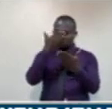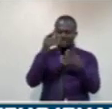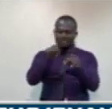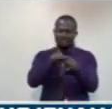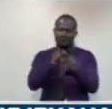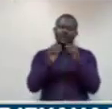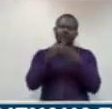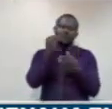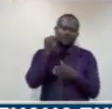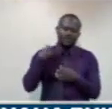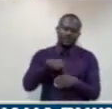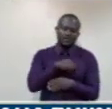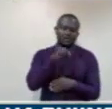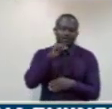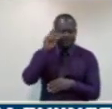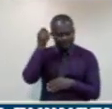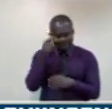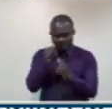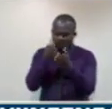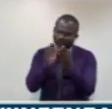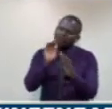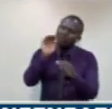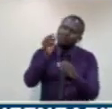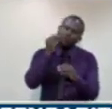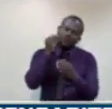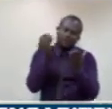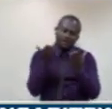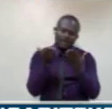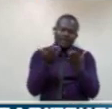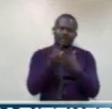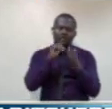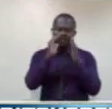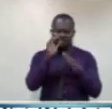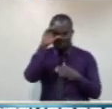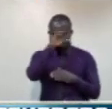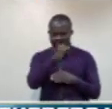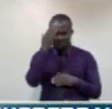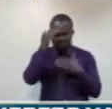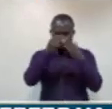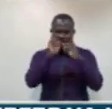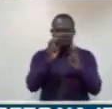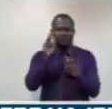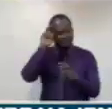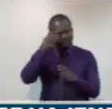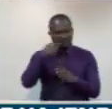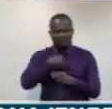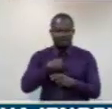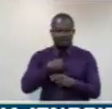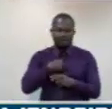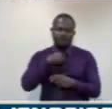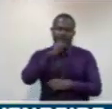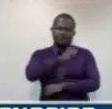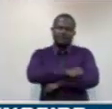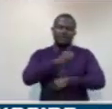wenda n'uwi wacu nkumva namukurikirana nkamubaza iwanyu nihe ese nta muntu mwabuze kugira ngo numve niba yaba ari nge ntabwo